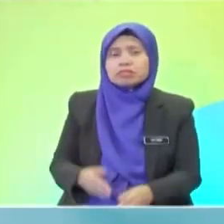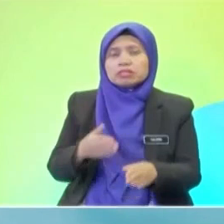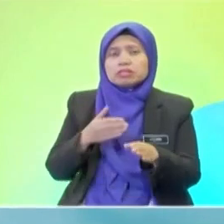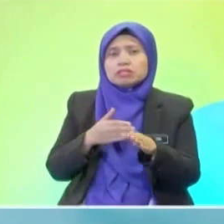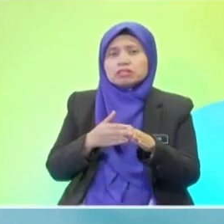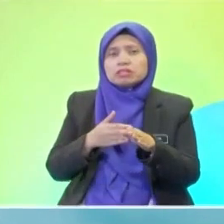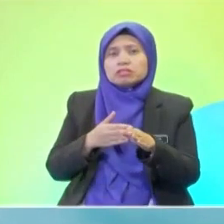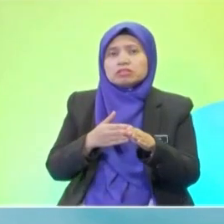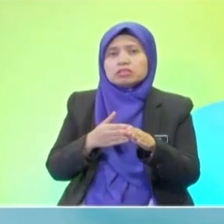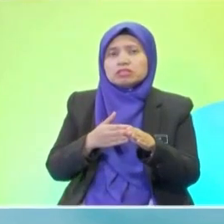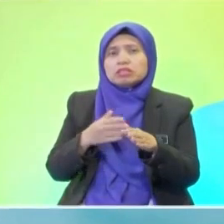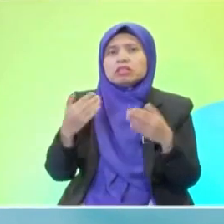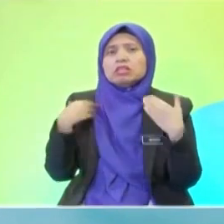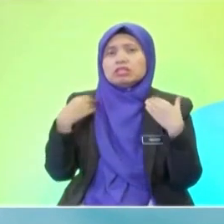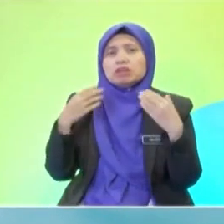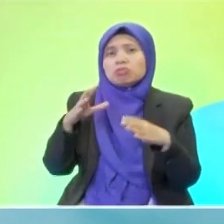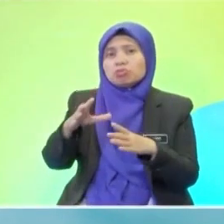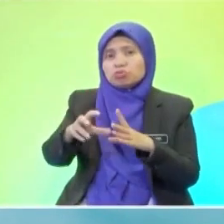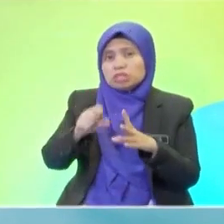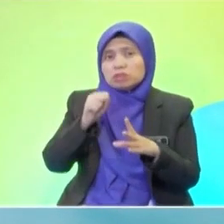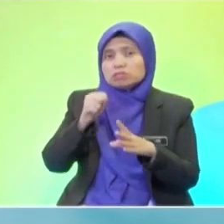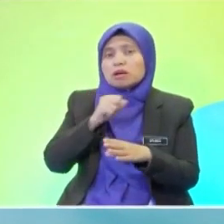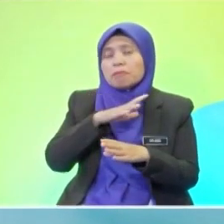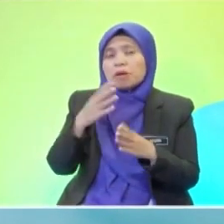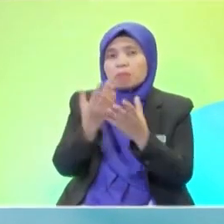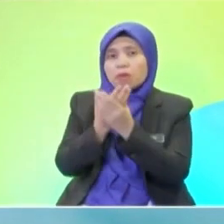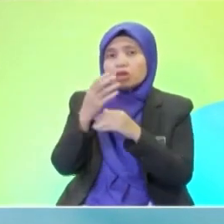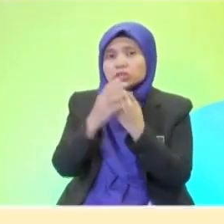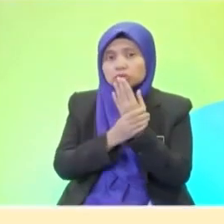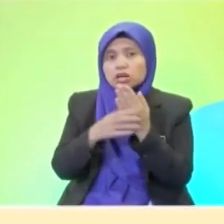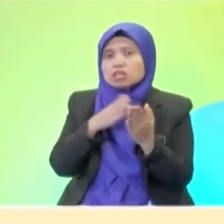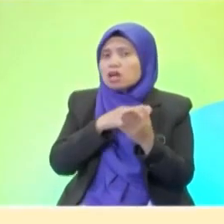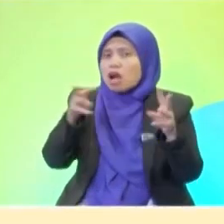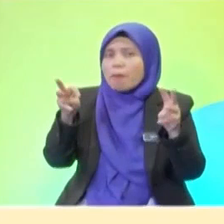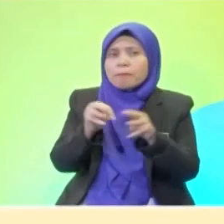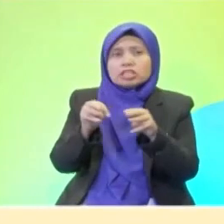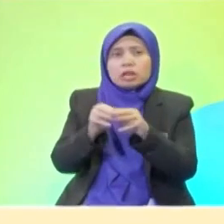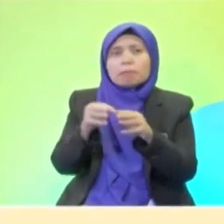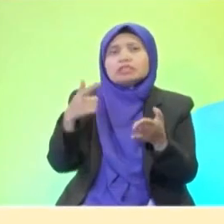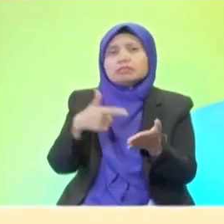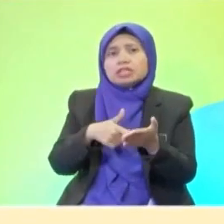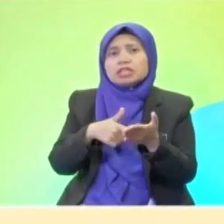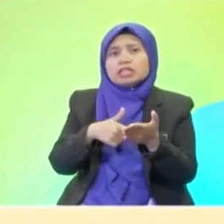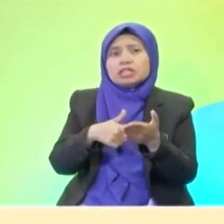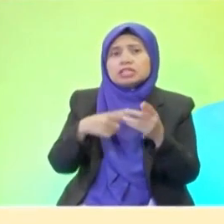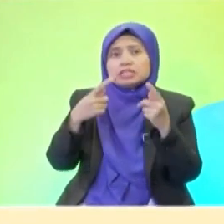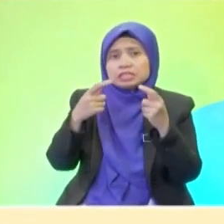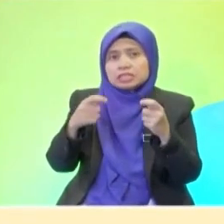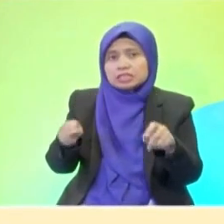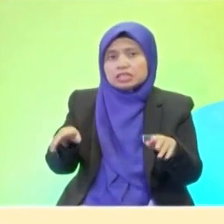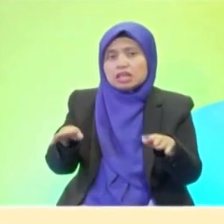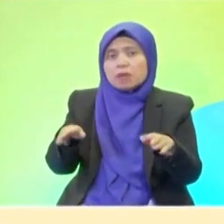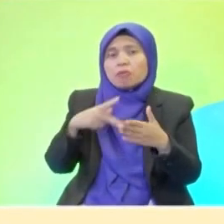sampah ada yang membawa sarung tangan dan macam-macam lagi setelah program